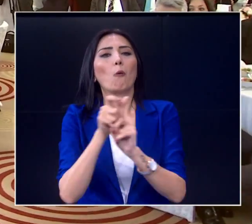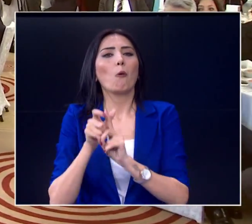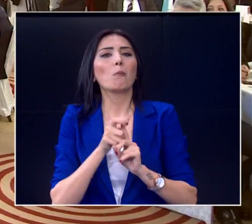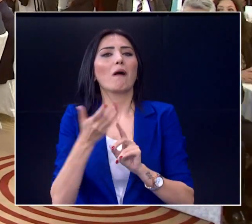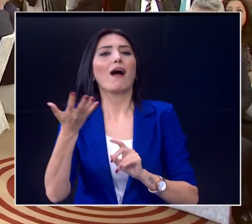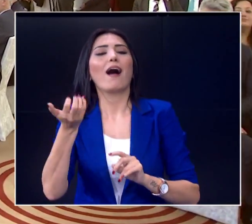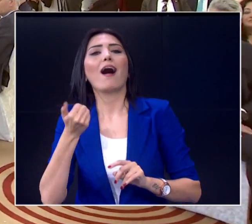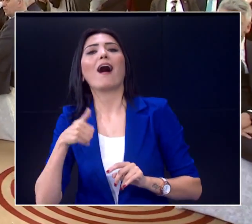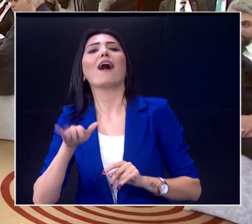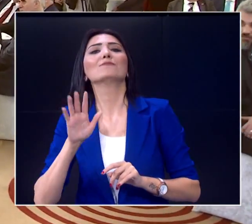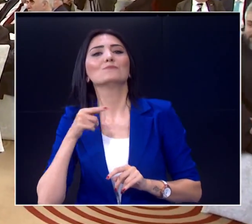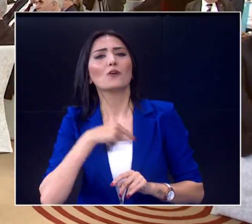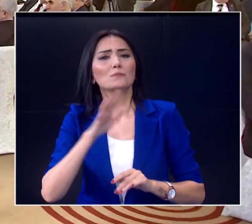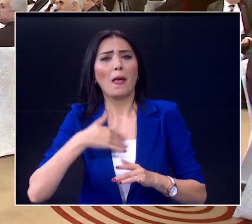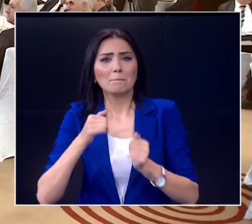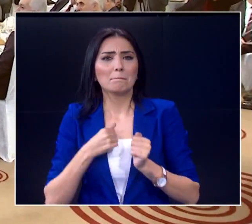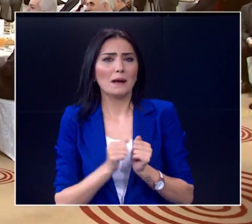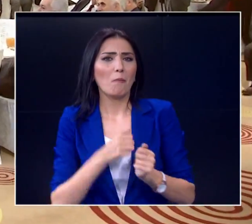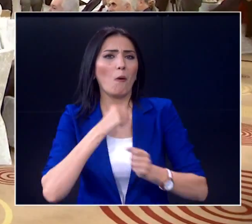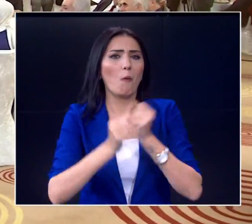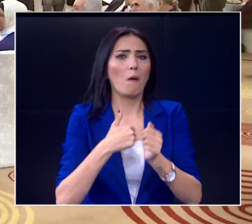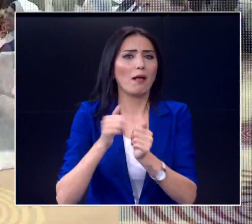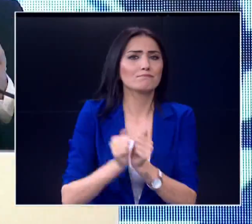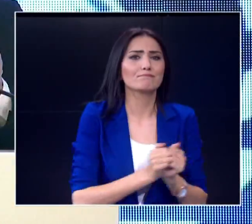dalmıyor. Herkes hurra bizimle koşuşturuyor.